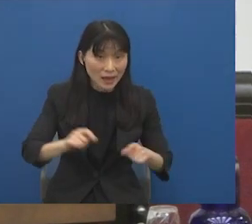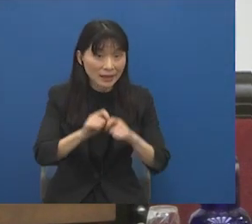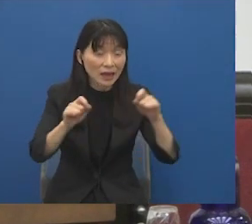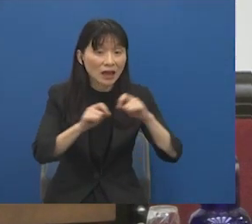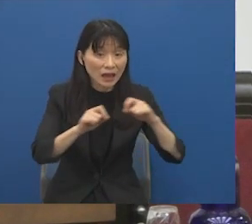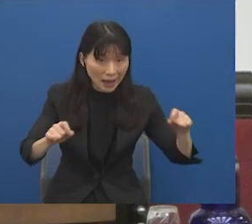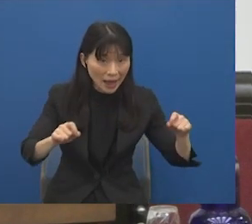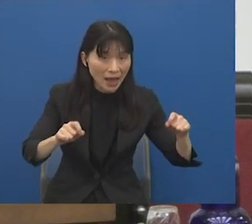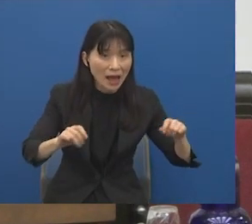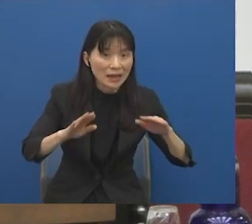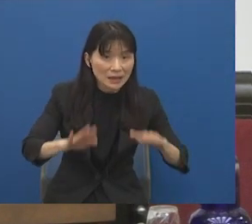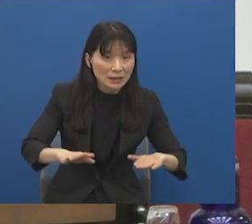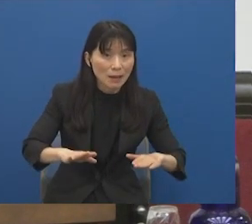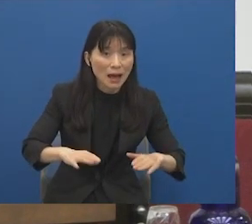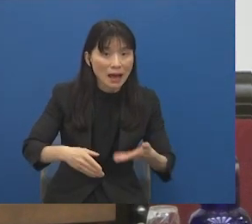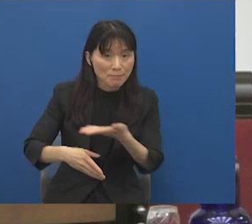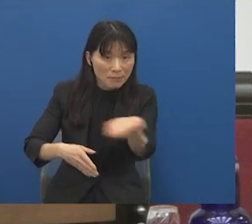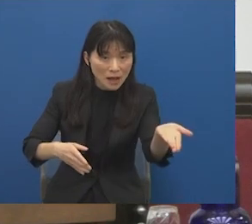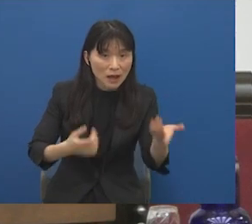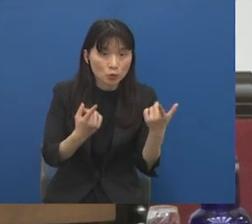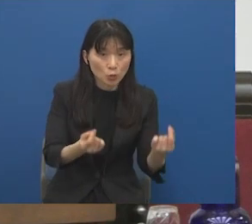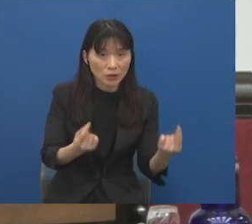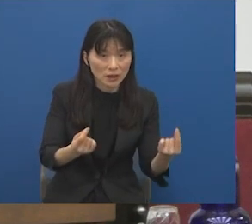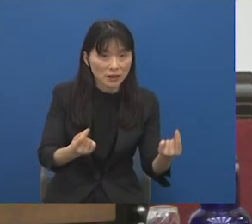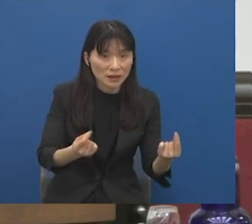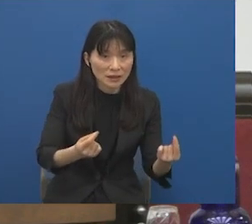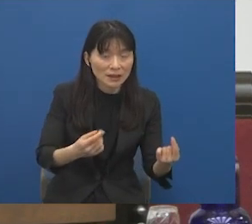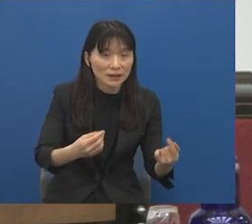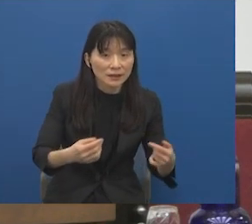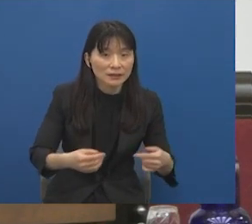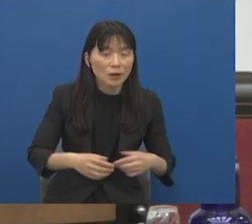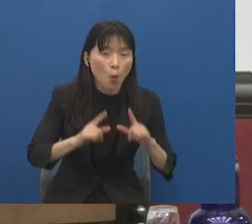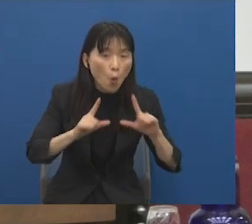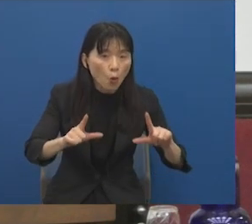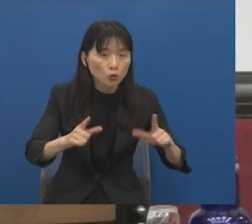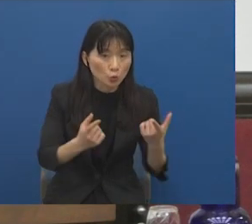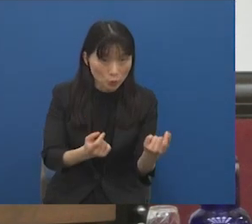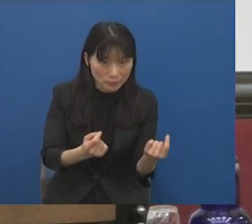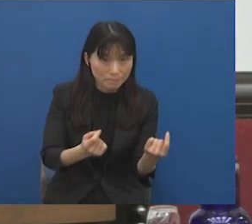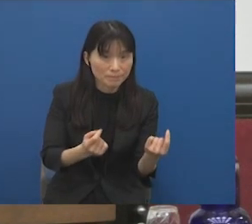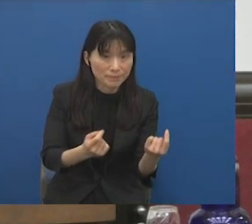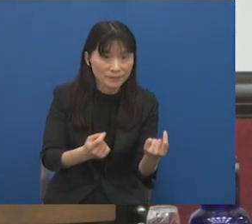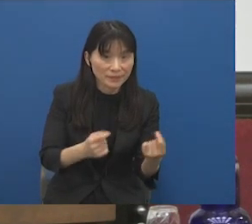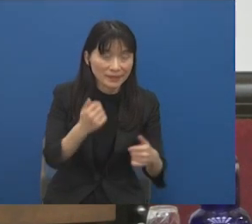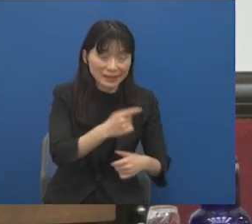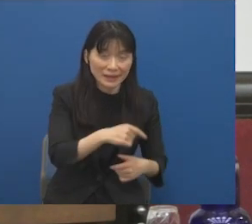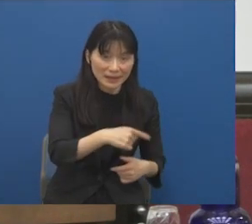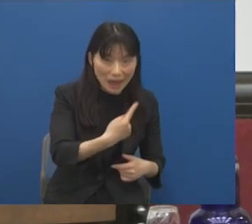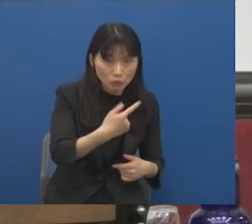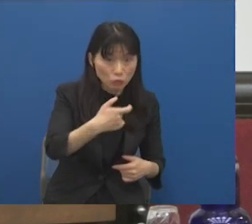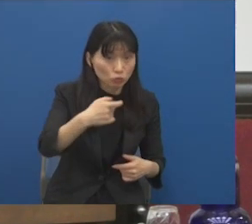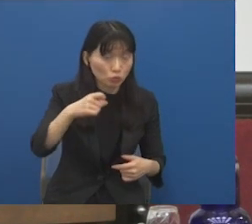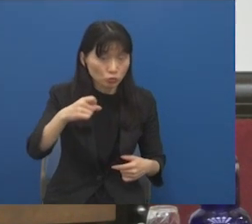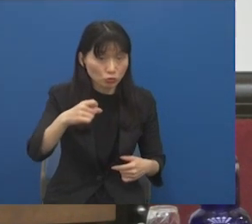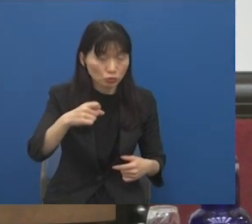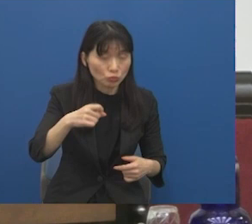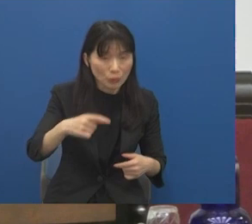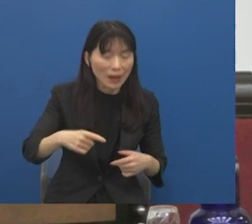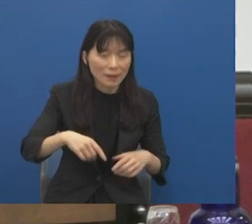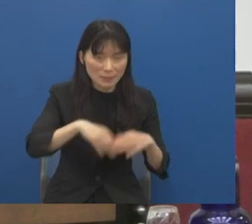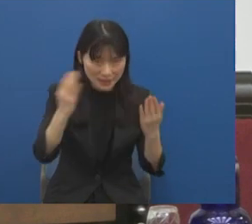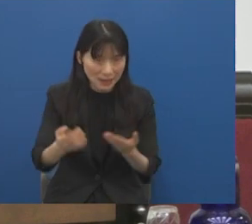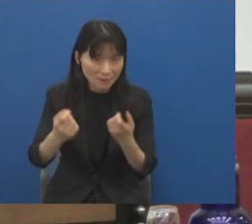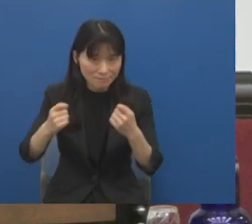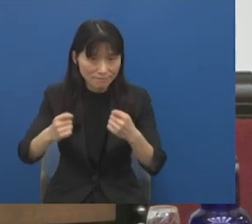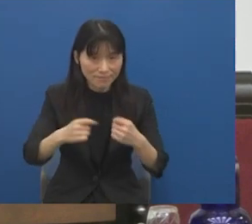ところ、ただいまお手元に配布してあります委員会報告書のとおり、議第160号については多数をもって、